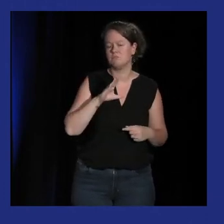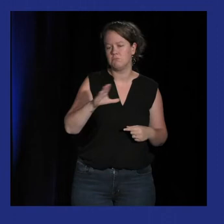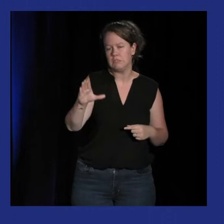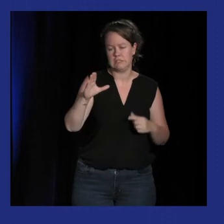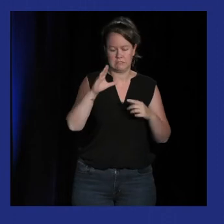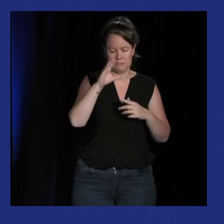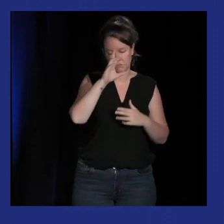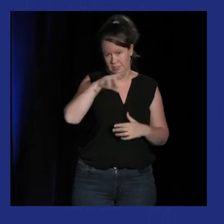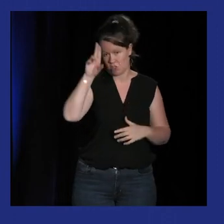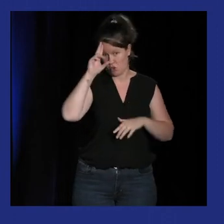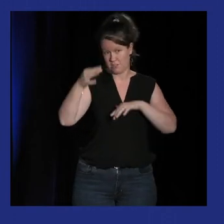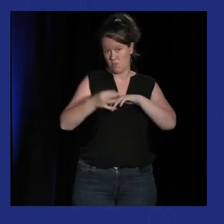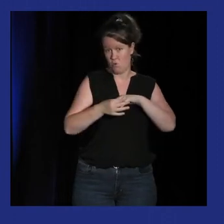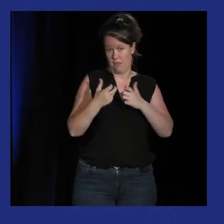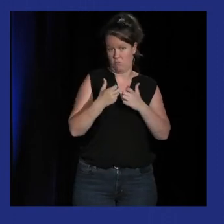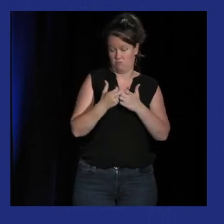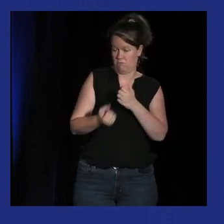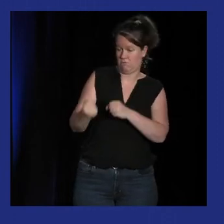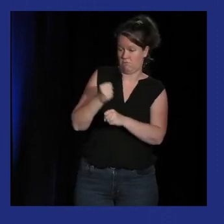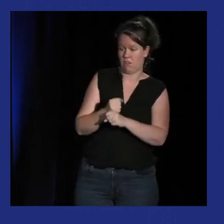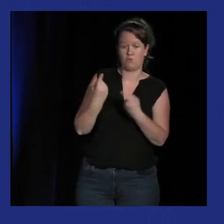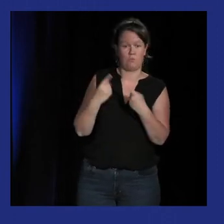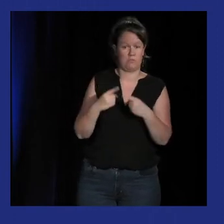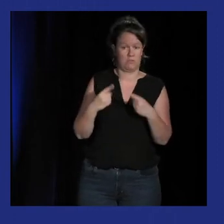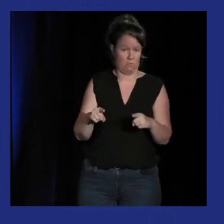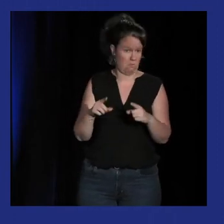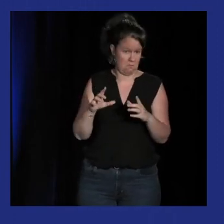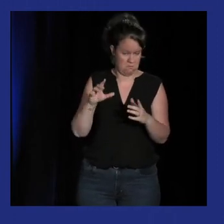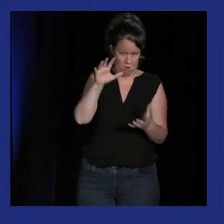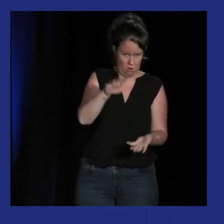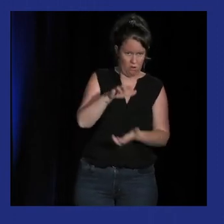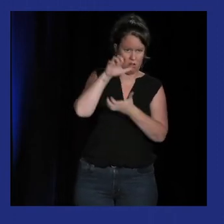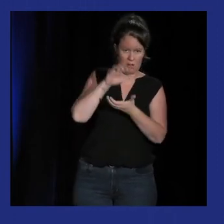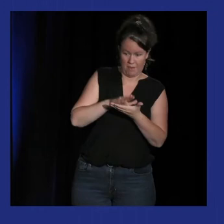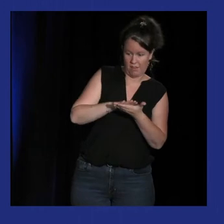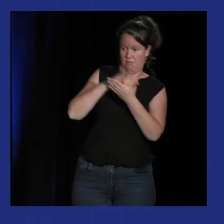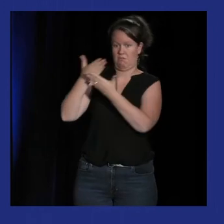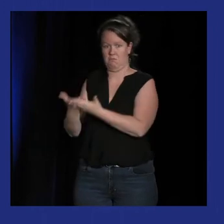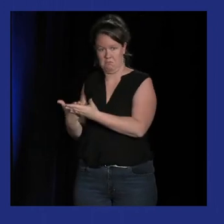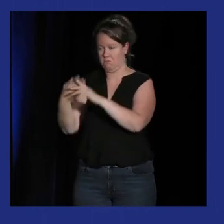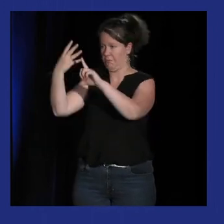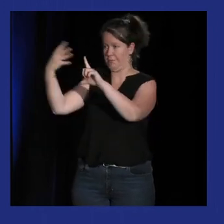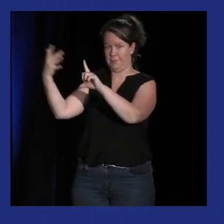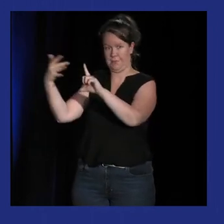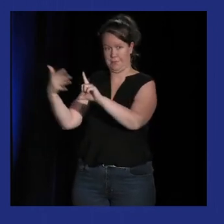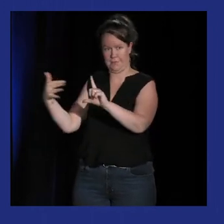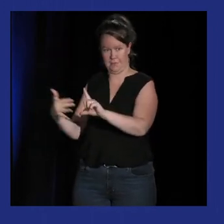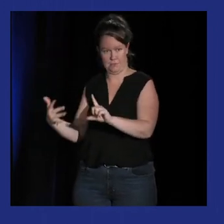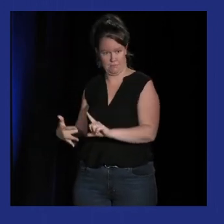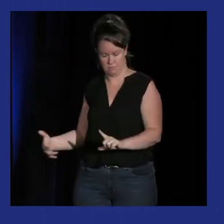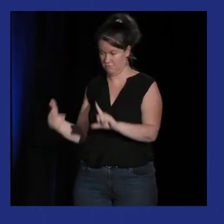une bonne partie ensuite les autres il suffit de faire des transcriptions donc on parle pas du tout d'arrangement juste quelqu'un qui